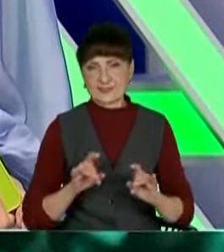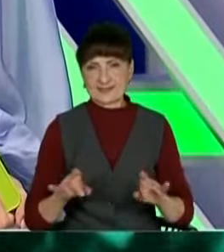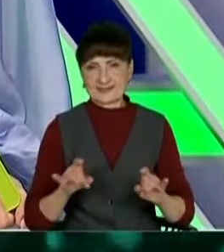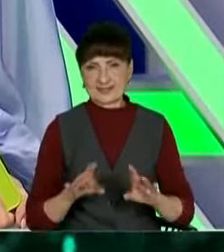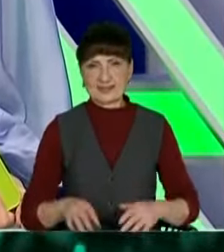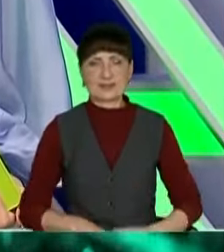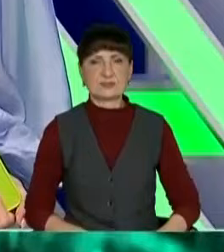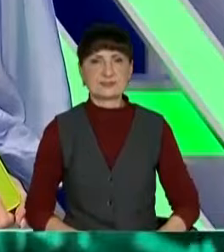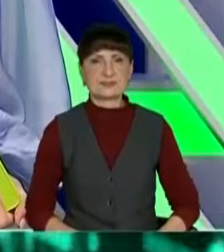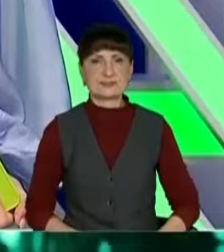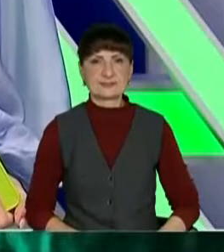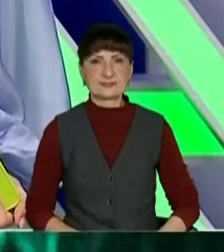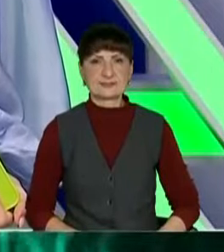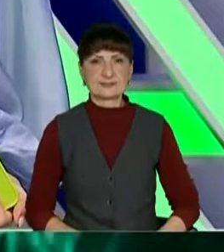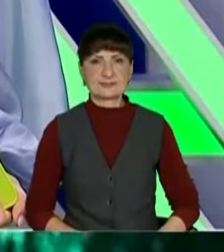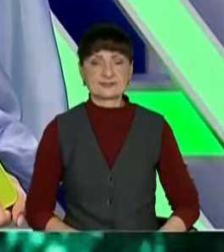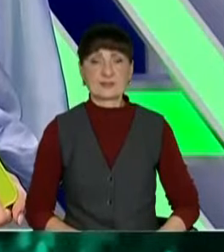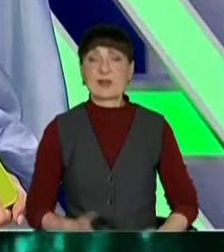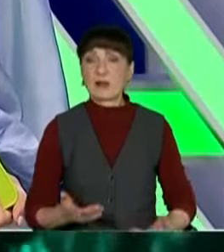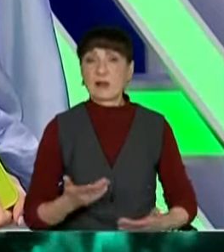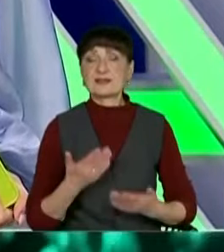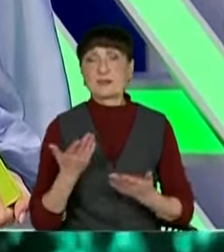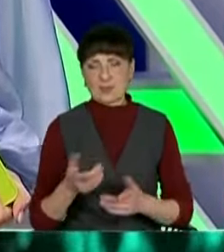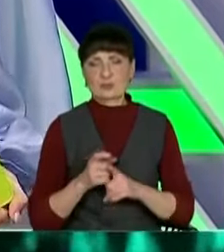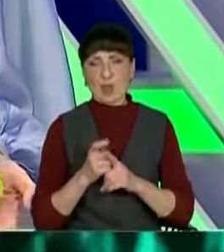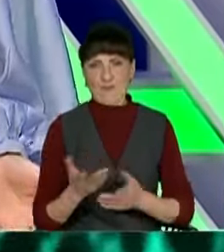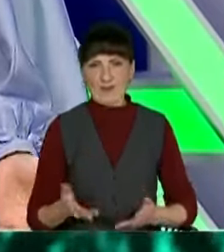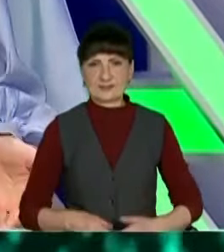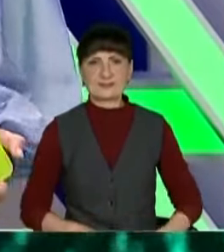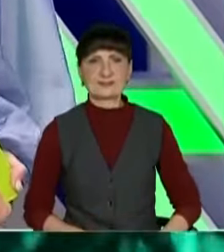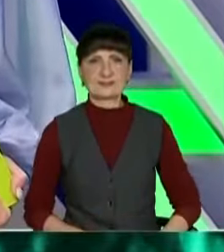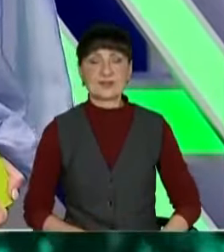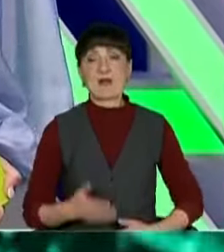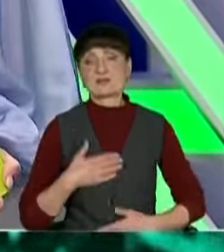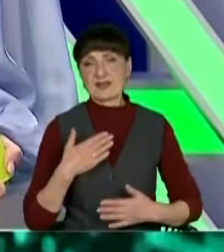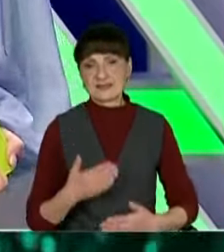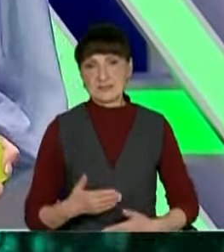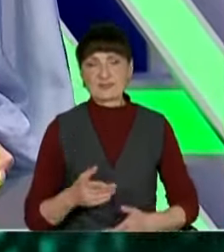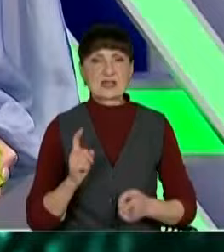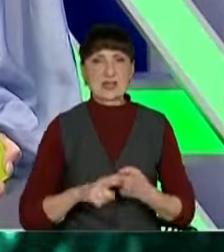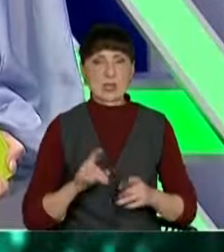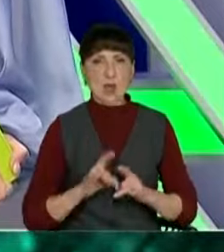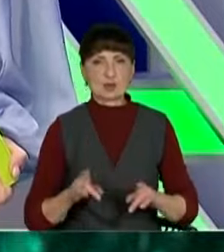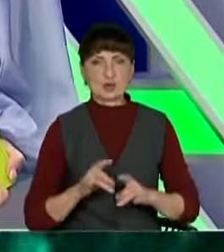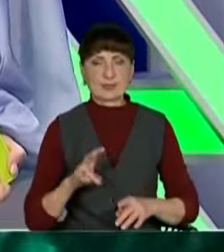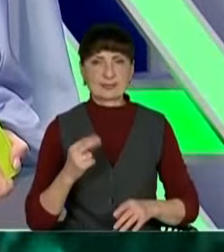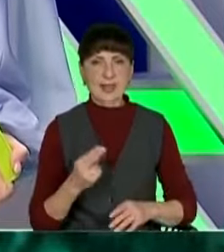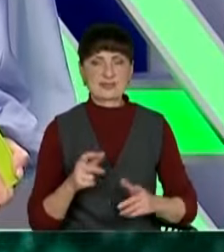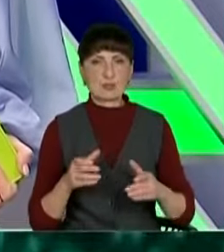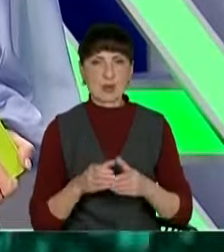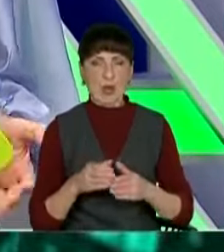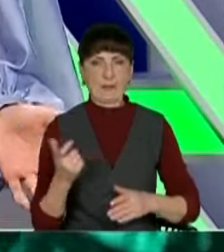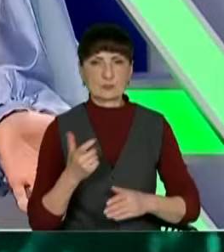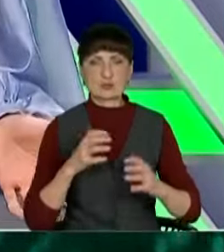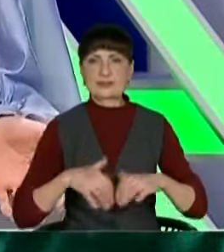расскажет моя коллега Алия Абитова. Алия, тебе слово. Спасибо, Диас. Согласно отчетам Национального бюро